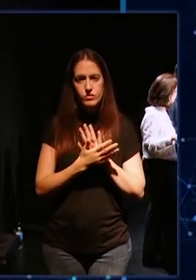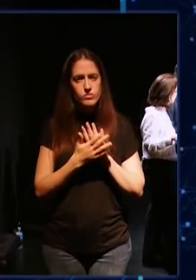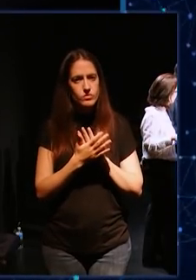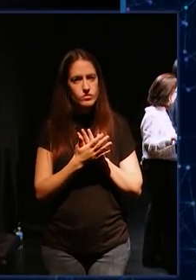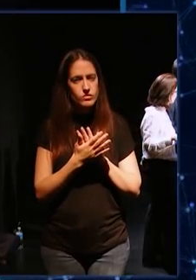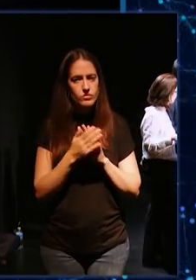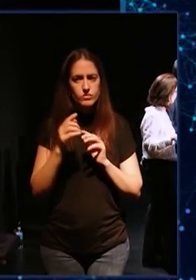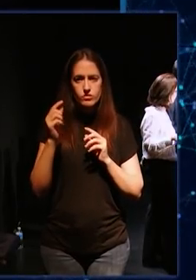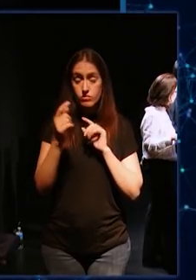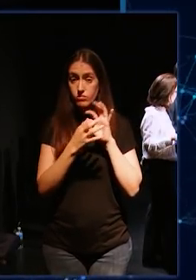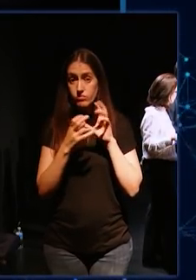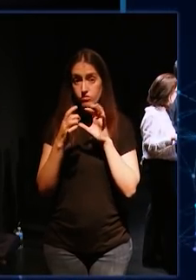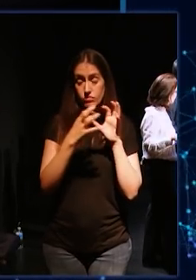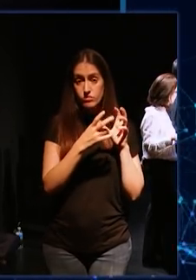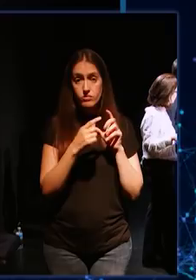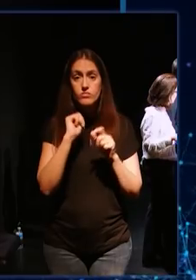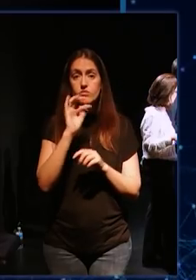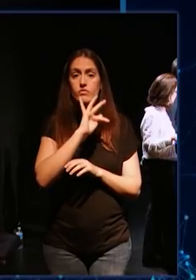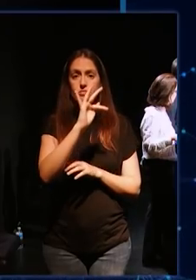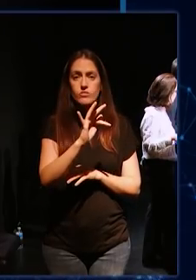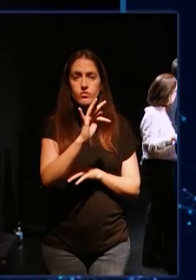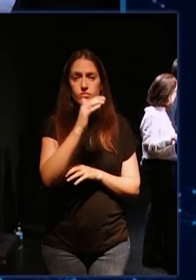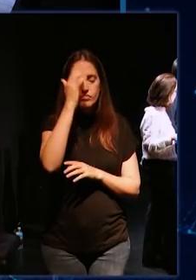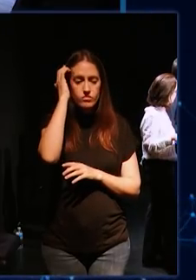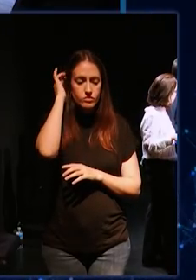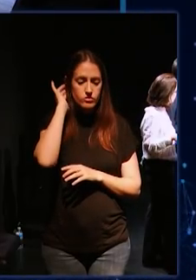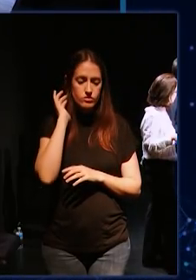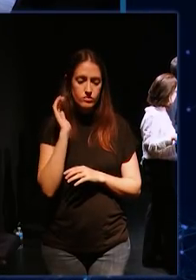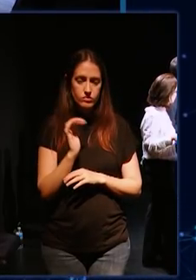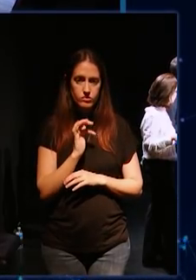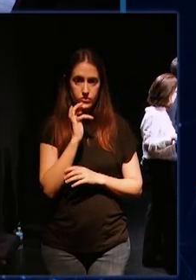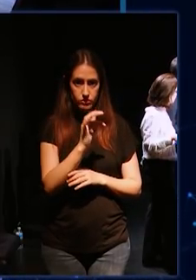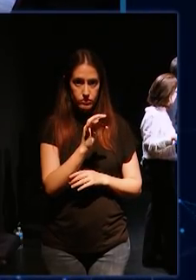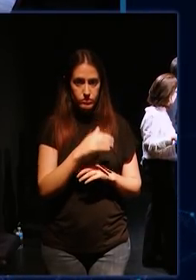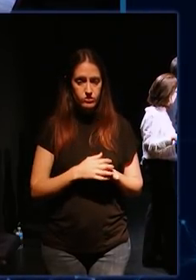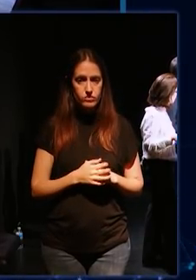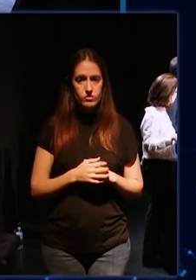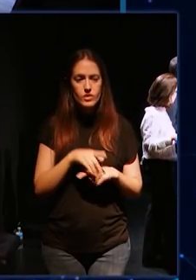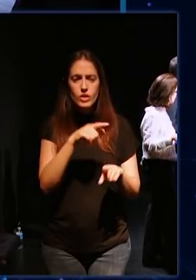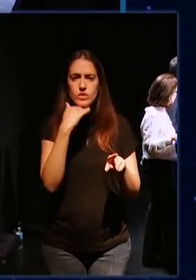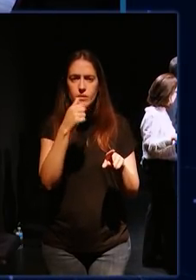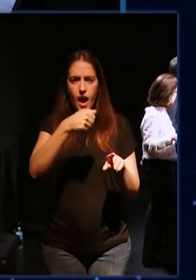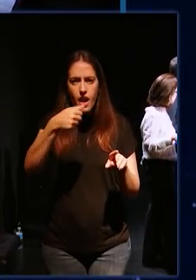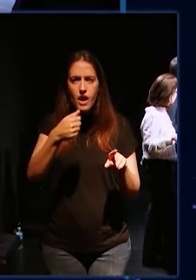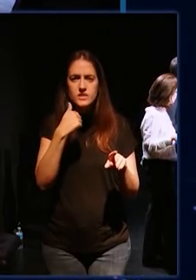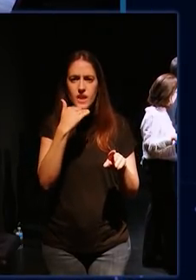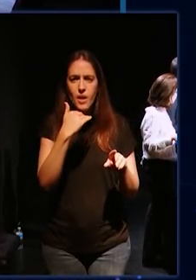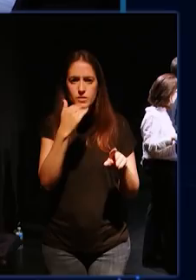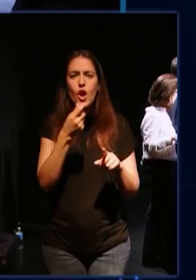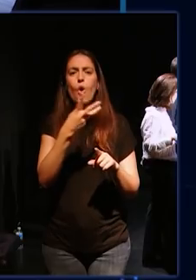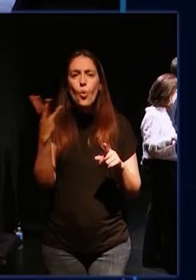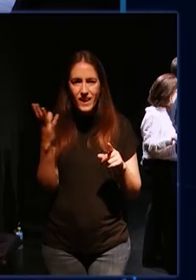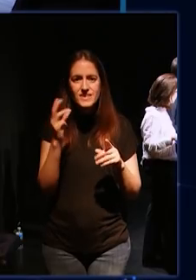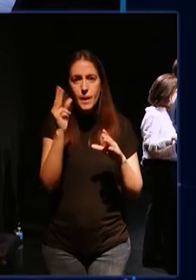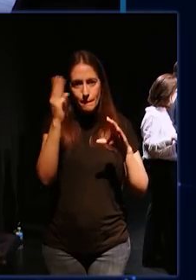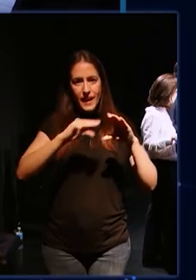també. Ara de parlar molt breument també, però... Per tant, li faig la pregunta. Molt ràpidament. Saps, Anna, quantes places d'aparcament hi ha en